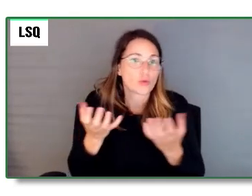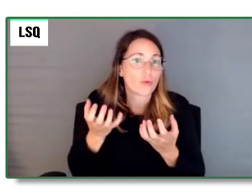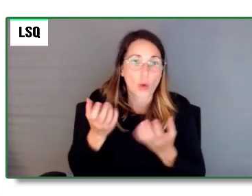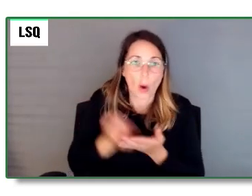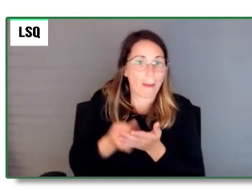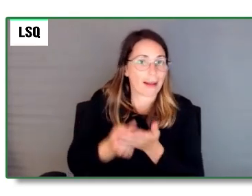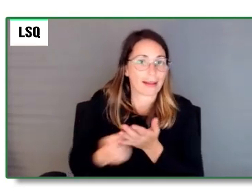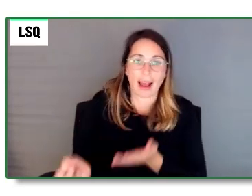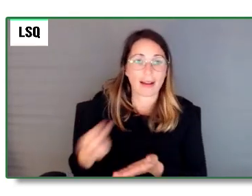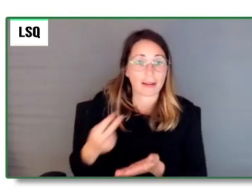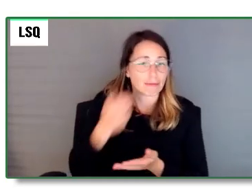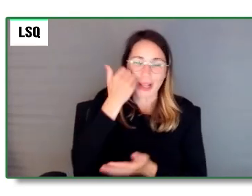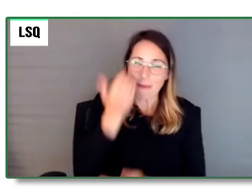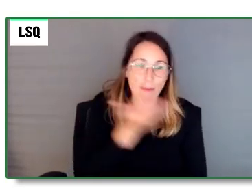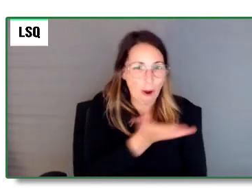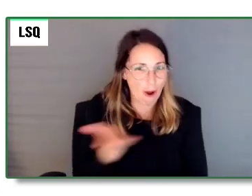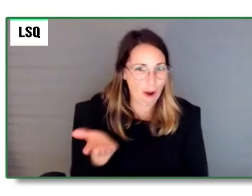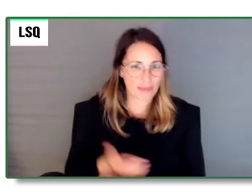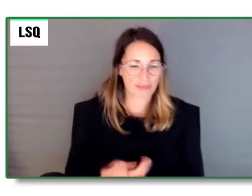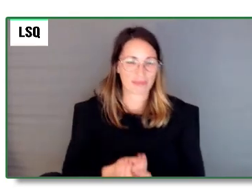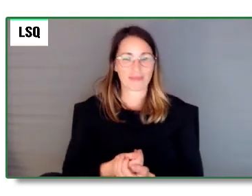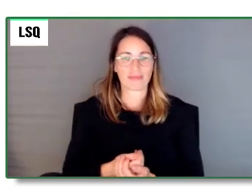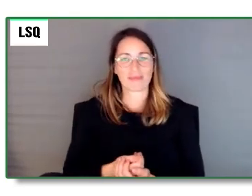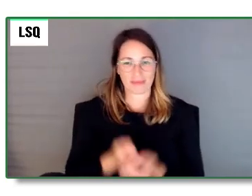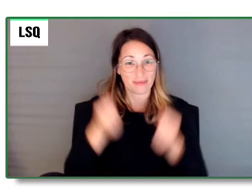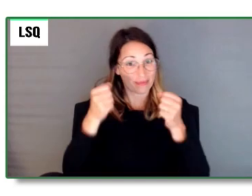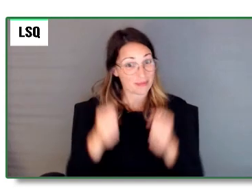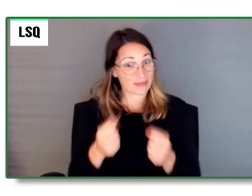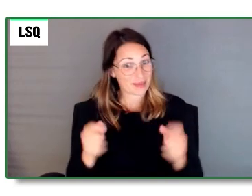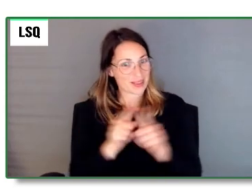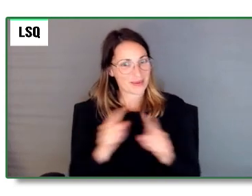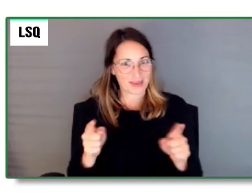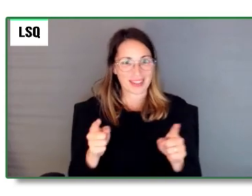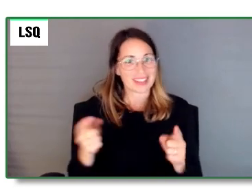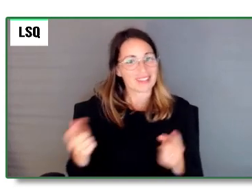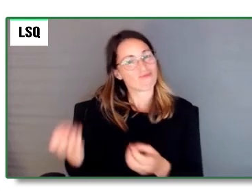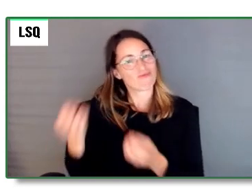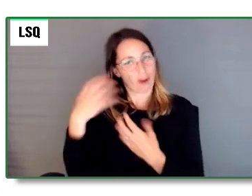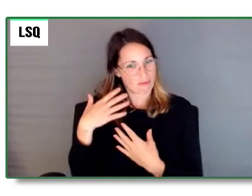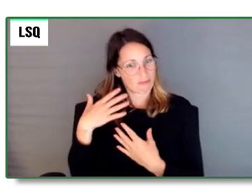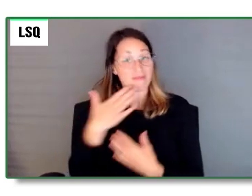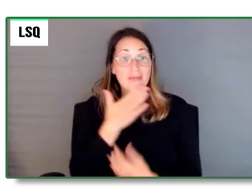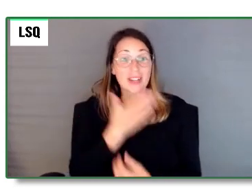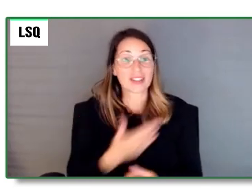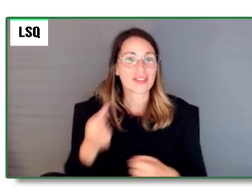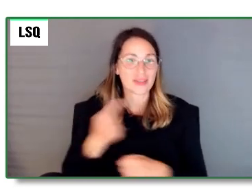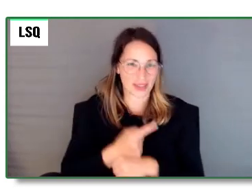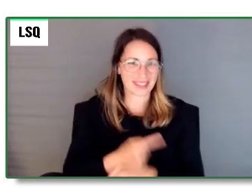Vous pouvez certainement nous en faire part. Bonne journée, bonne fin de journée à tous et à